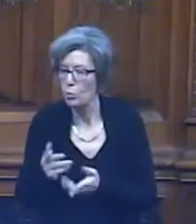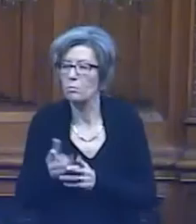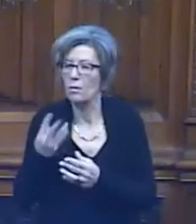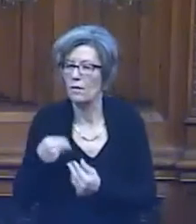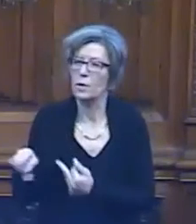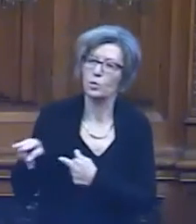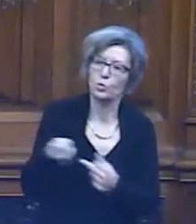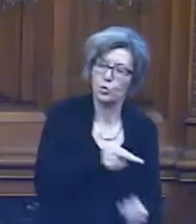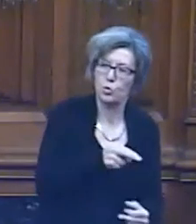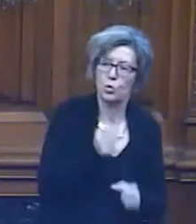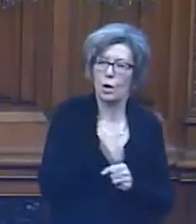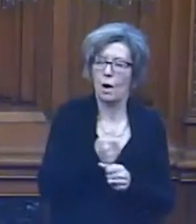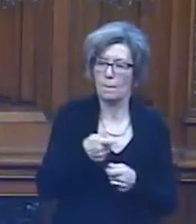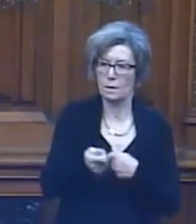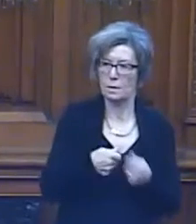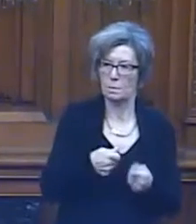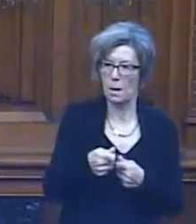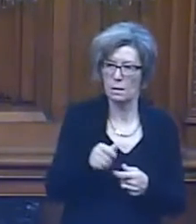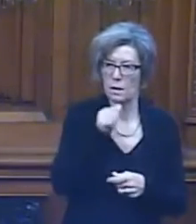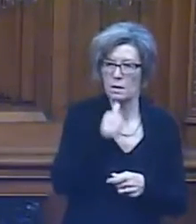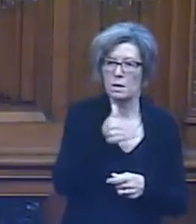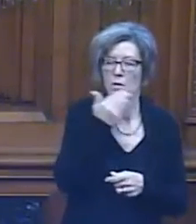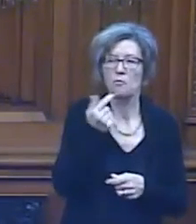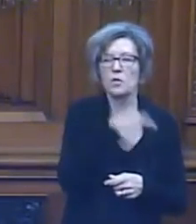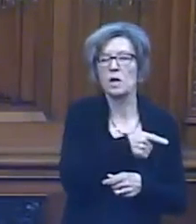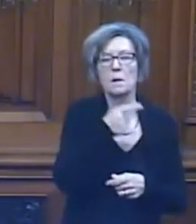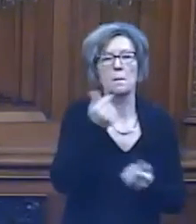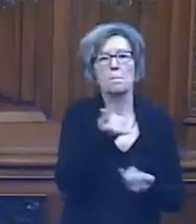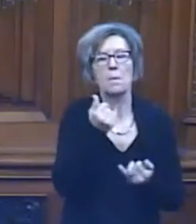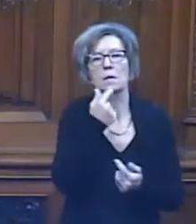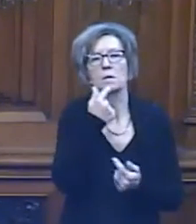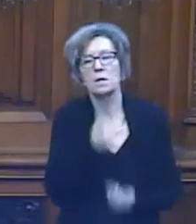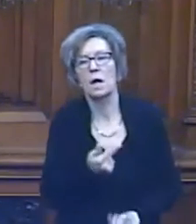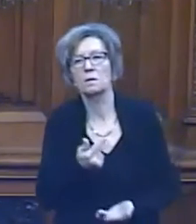den Arbeitsmarkt und nicht so, wie viele von Ihnen immer wieder